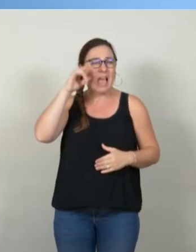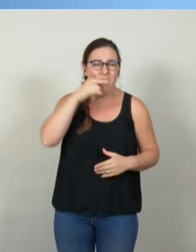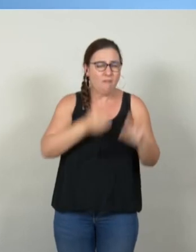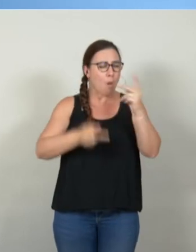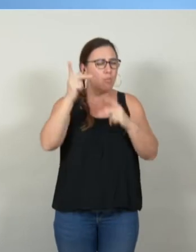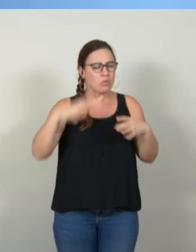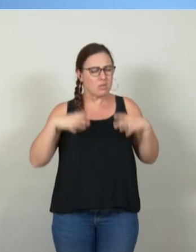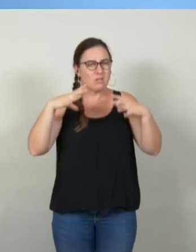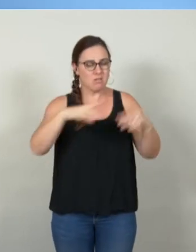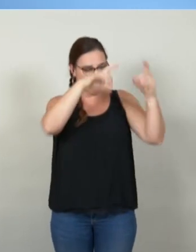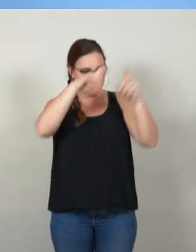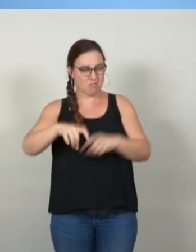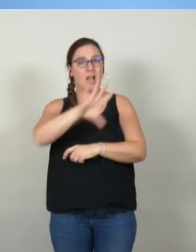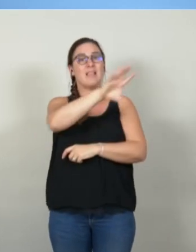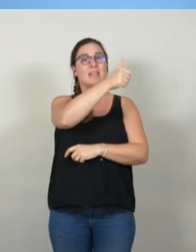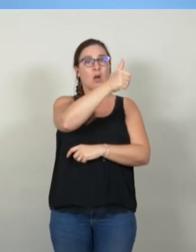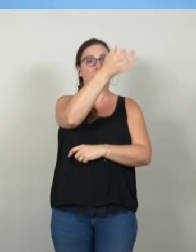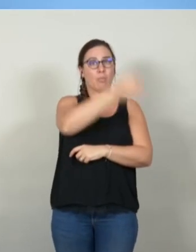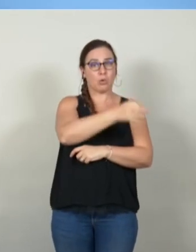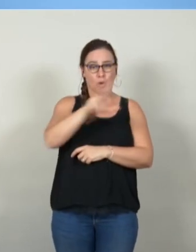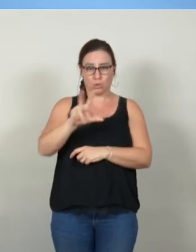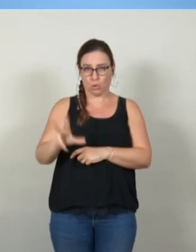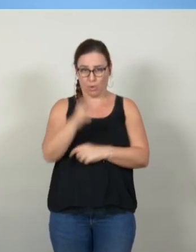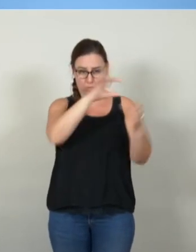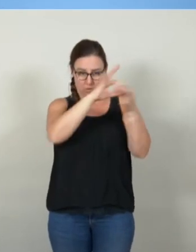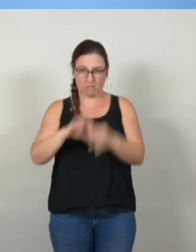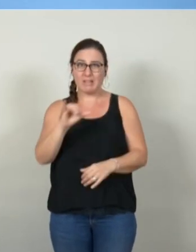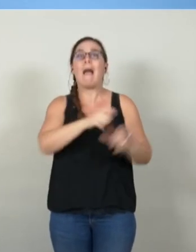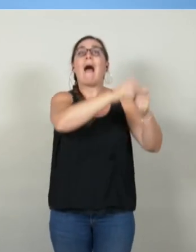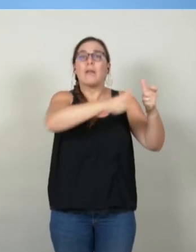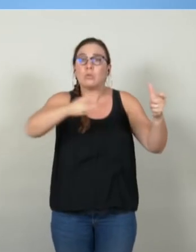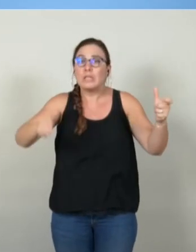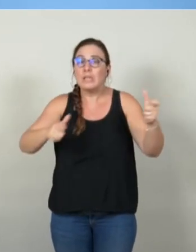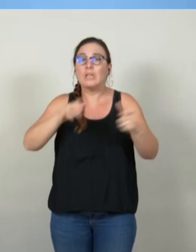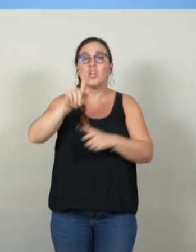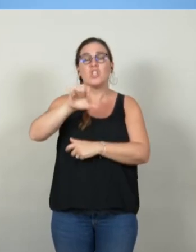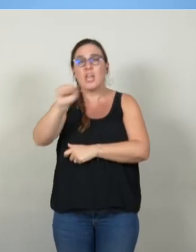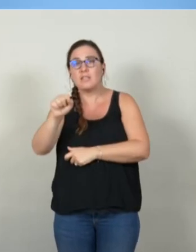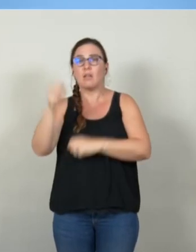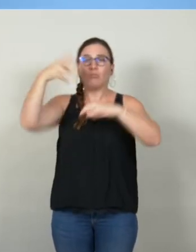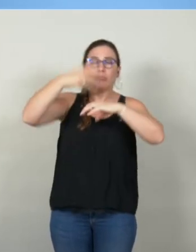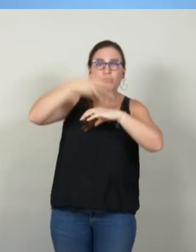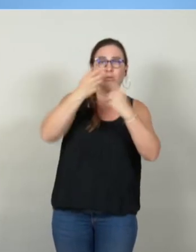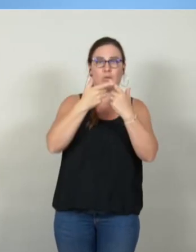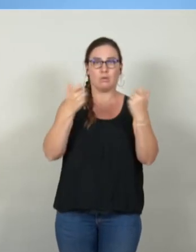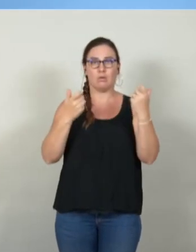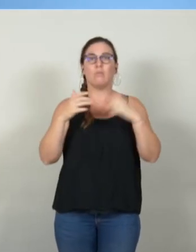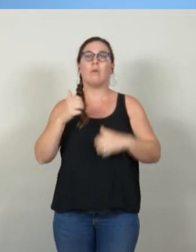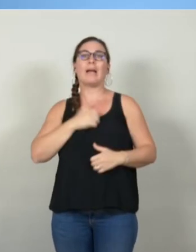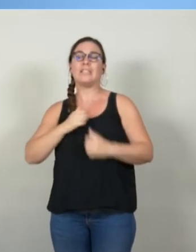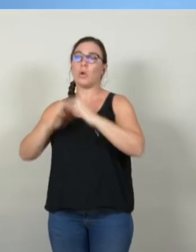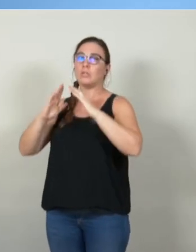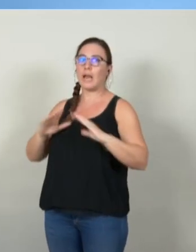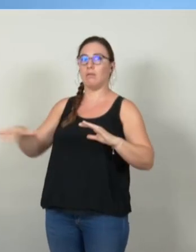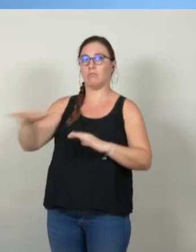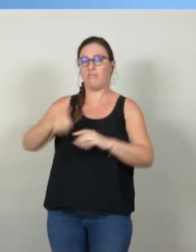en passant de 51% à 33% pour les émissions de gaz à effet de serre tandis que la part du résidentiel due